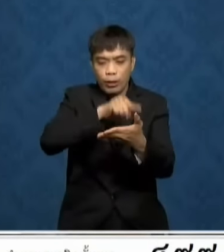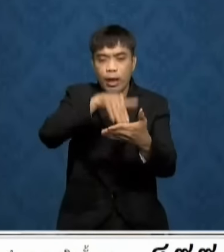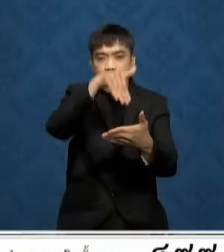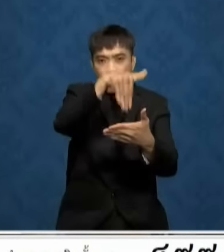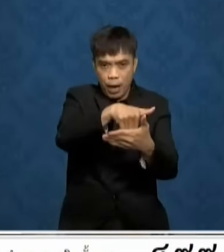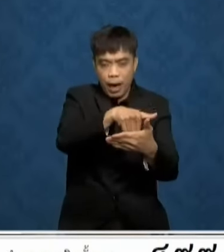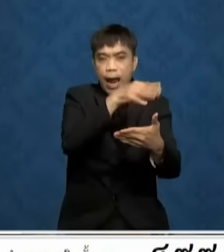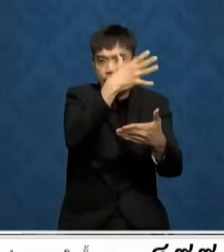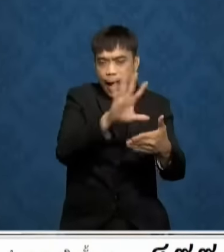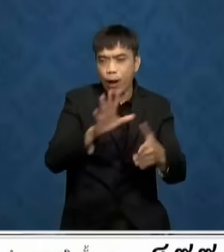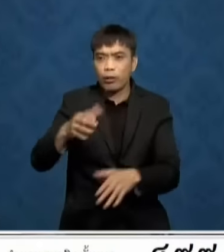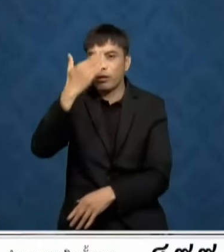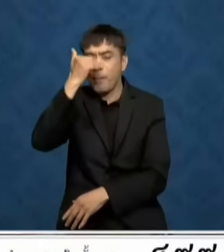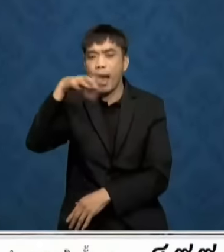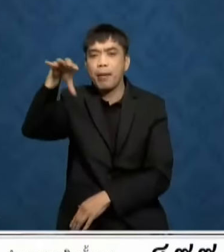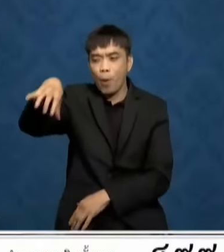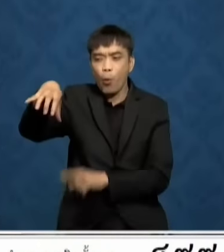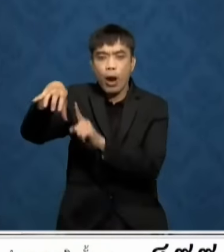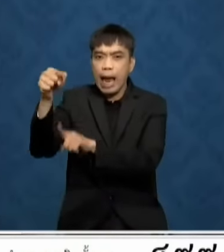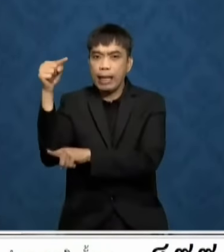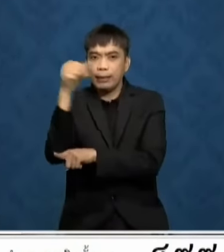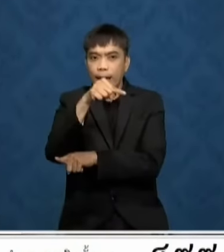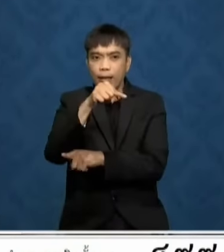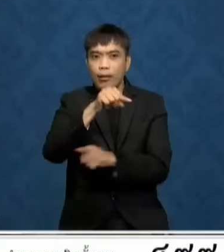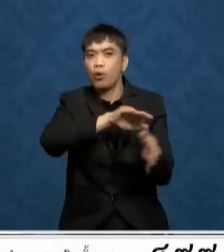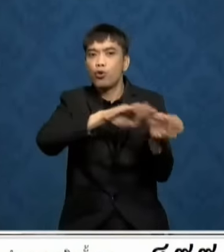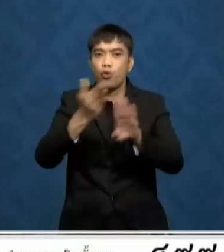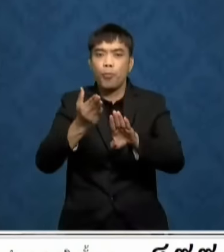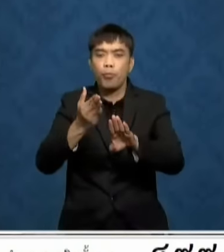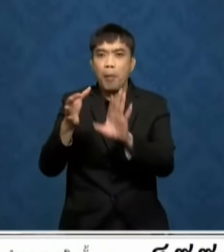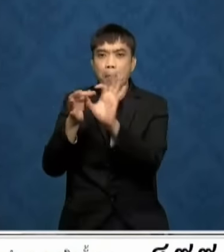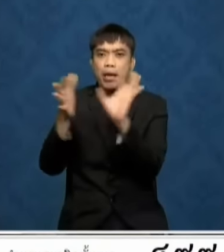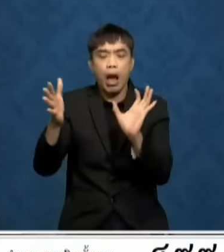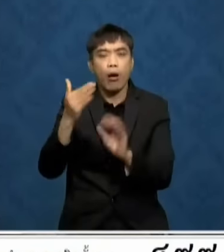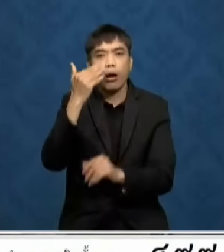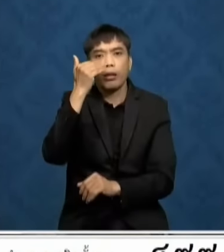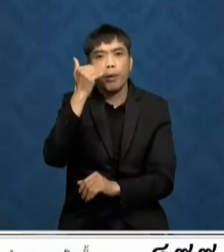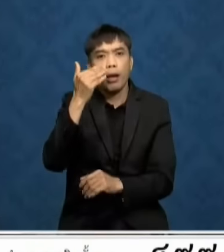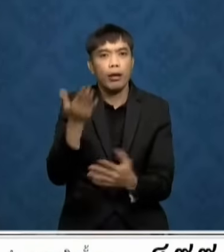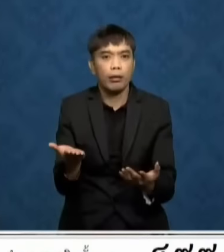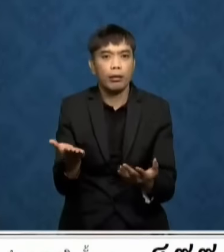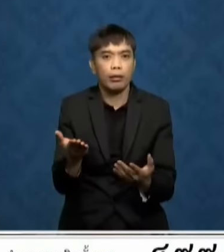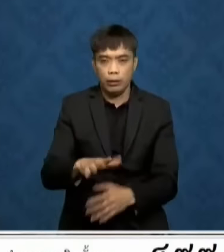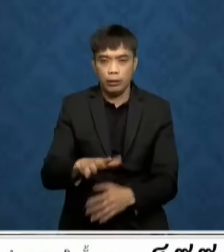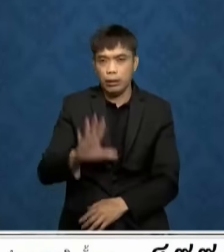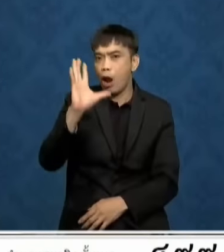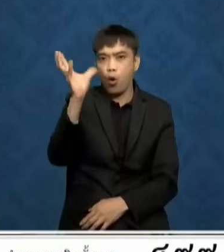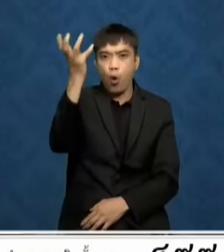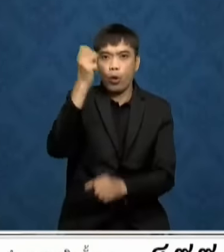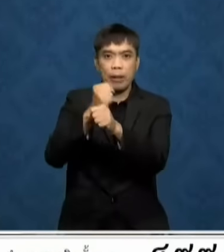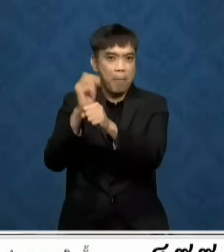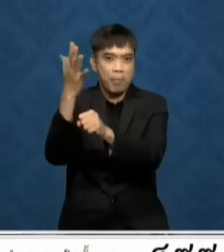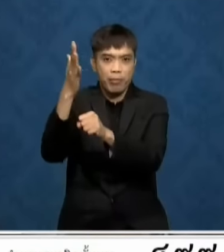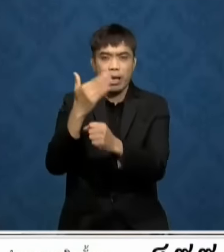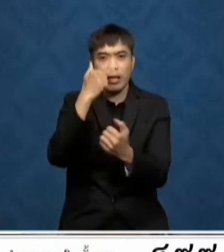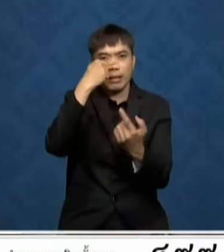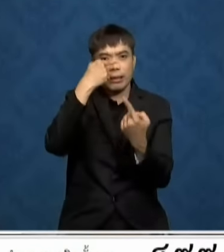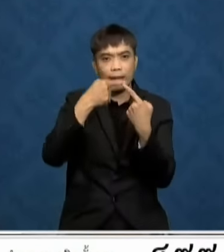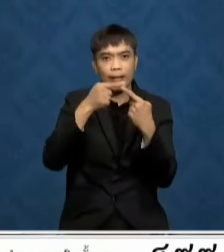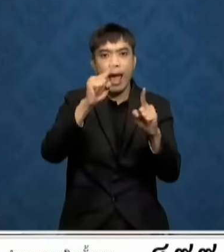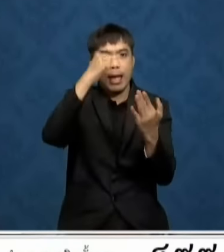าจากประชาชนการยุบพรรคการเมืองครับท่านประธานมันไม่ใช่เรื่องปกติที่สากลโลกเขาทำกันอยู่แล้วมันเกิดขึ้นกับประเทศ